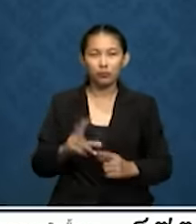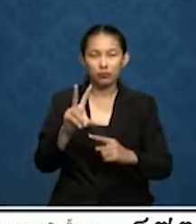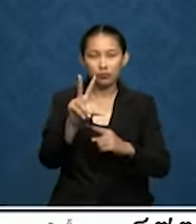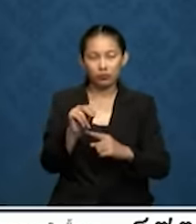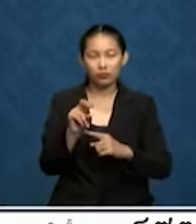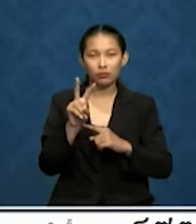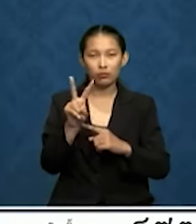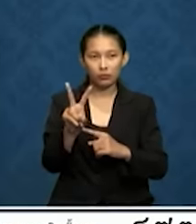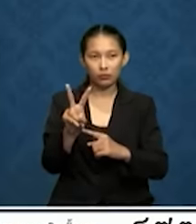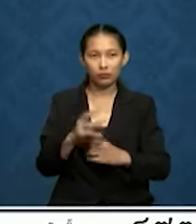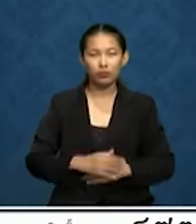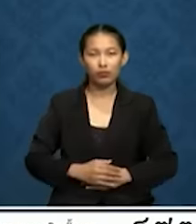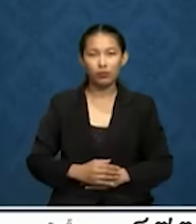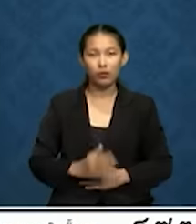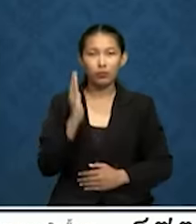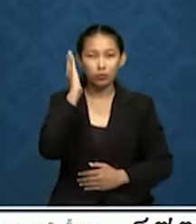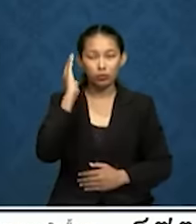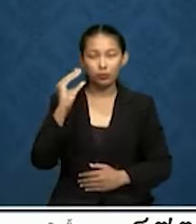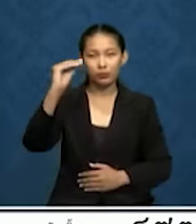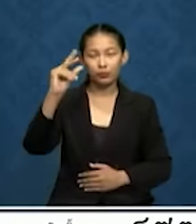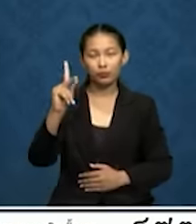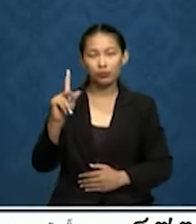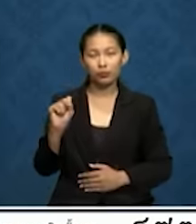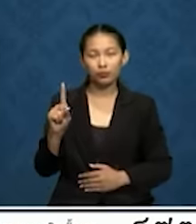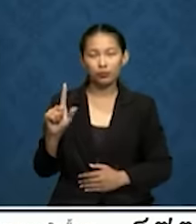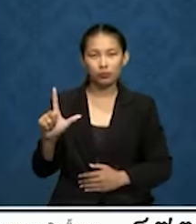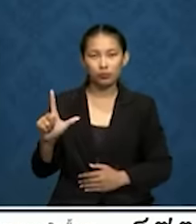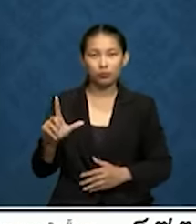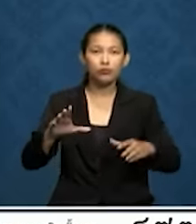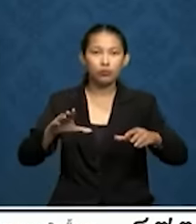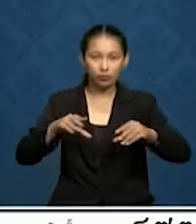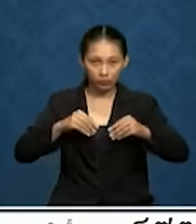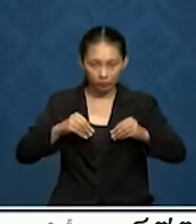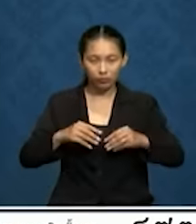32นายโกศลปัทธมะ เห็นชอบครับ